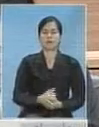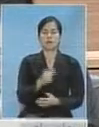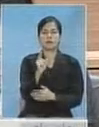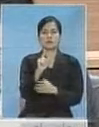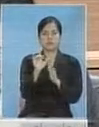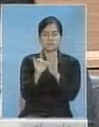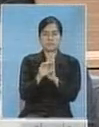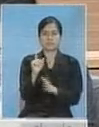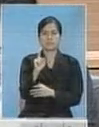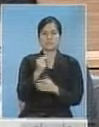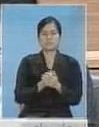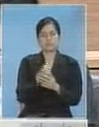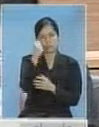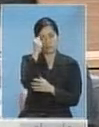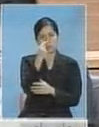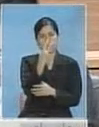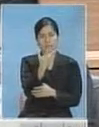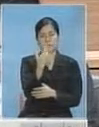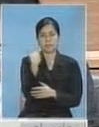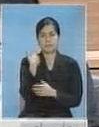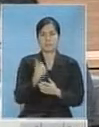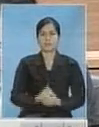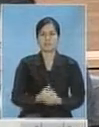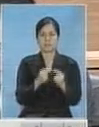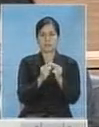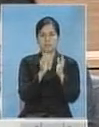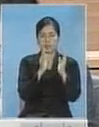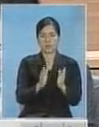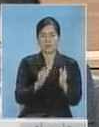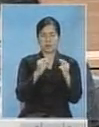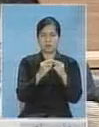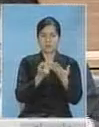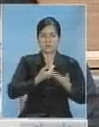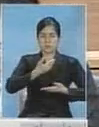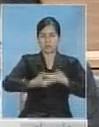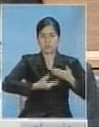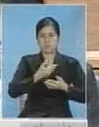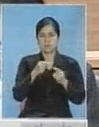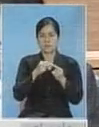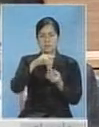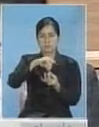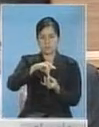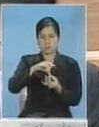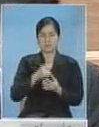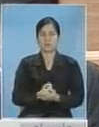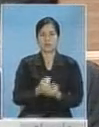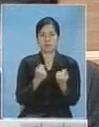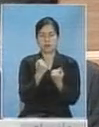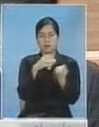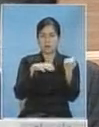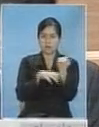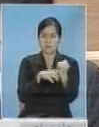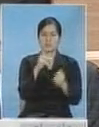2วันนี้เองนะครับก็มีพ่อค้าของจังหวัดสุโขทัยได้มาเสียชีวิต ในใกล้ๆบริเวณแ